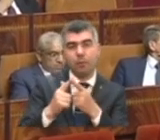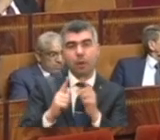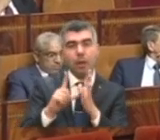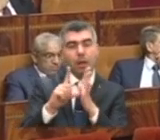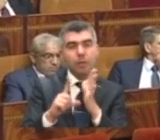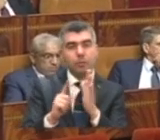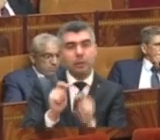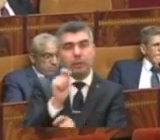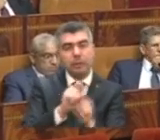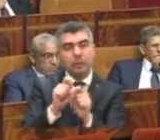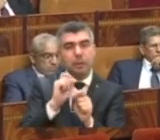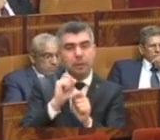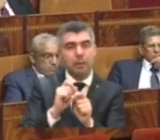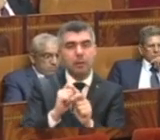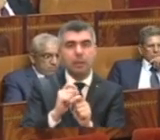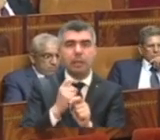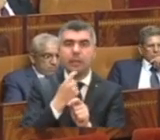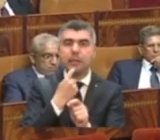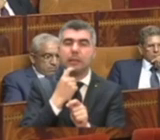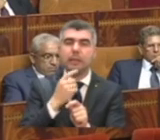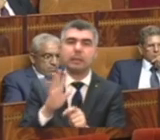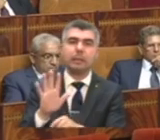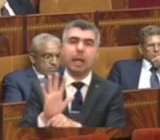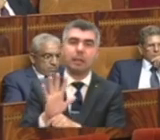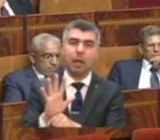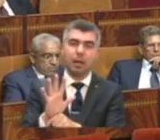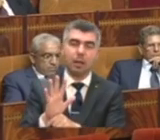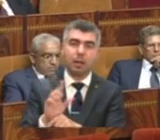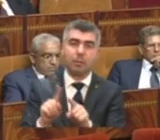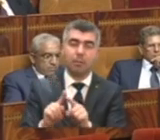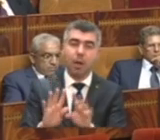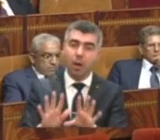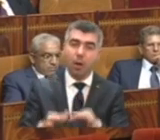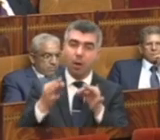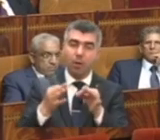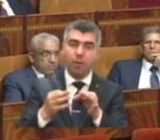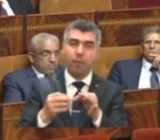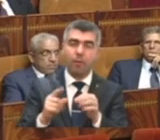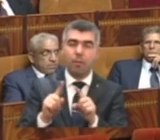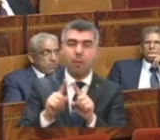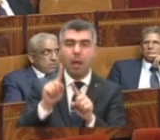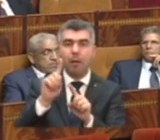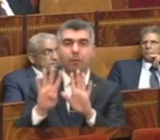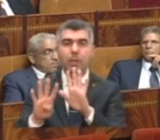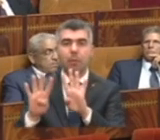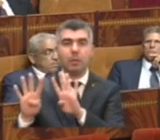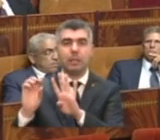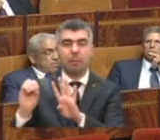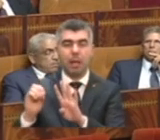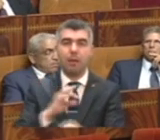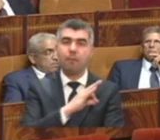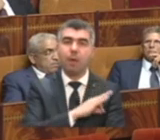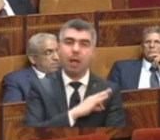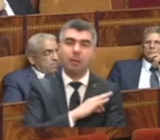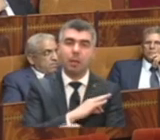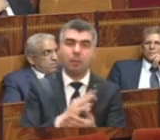قانونيه ديال تجزئه الكوشه بمدينه تازه. هذه التجزئه اللي حدتها الوزاره ديالكم في الثمانينات، ولحد اليوم المستفيدين كذلك مازال